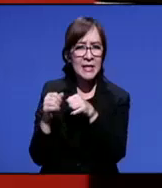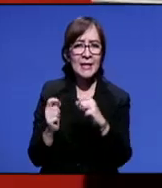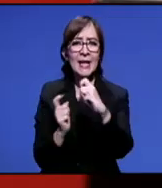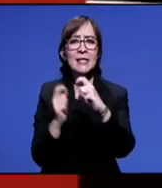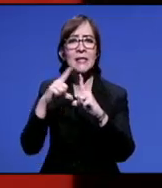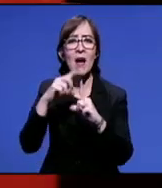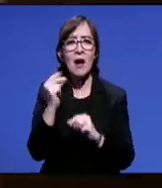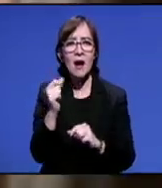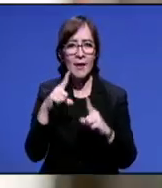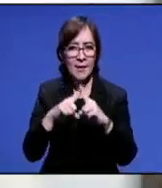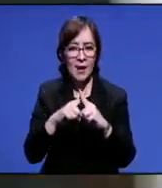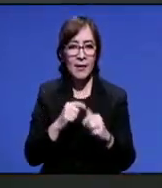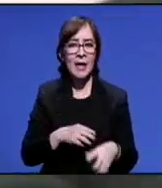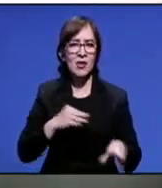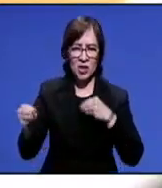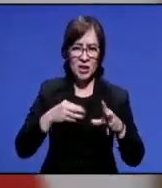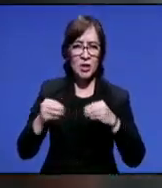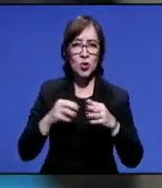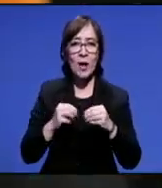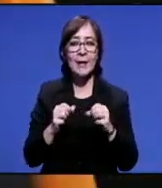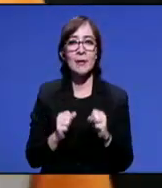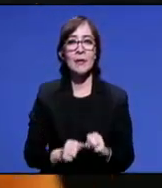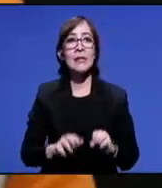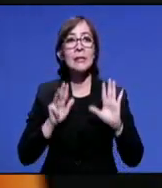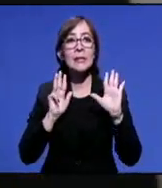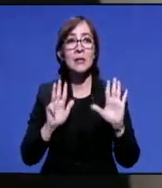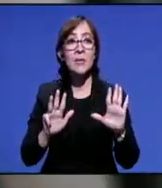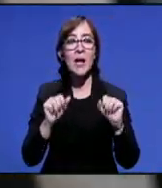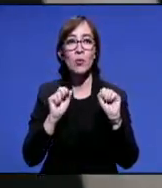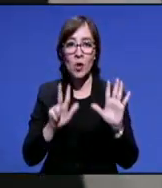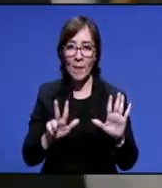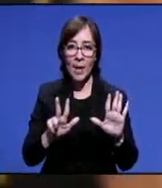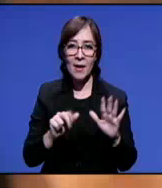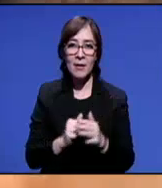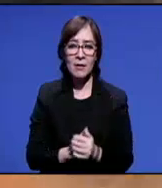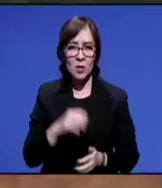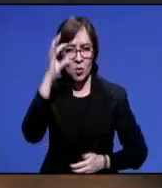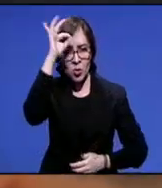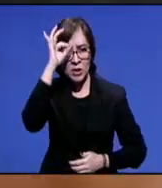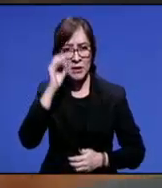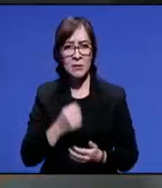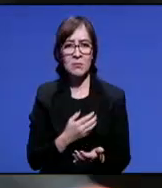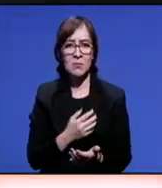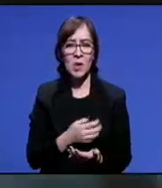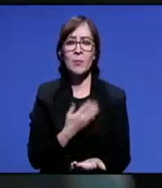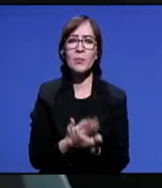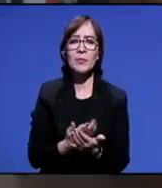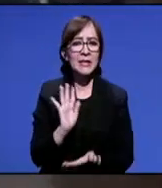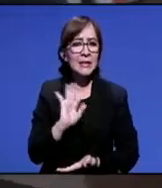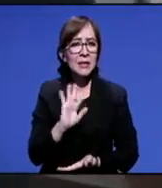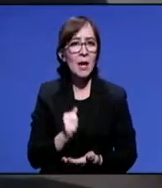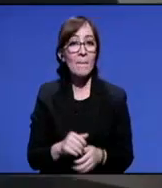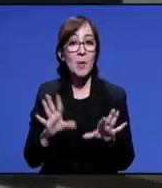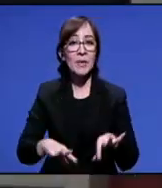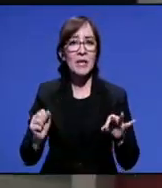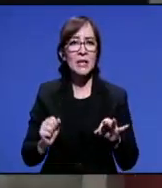kerusuhan 98. Dalam postingannya, tersangka menggiring opini publik untuk tidak memilih salah satu pasangan calon presiden dan wakil presiden